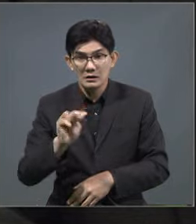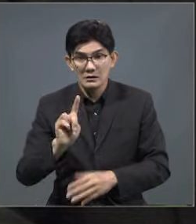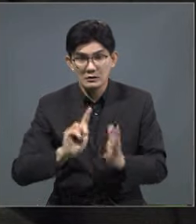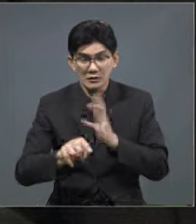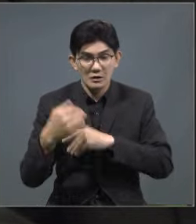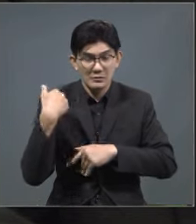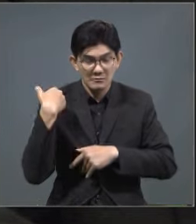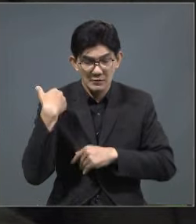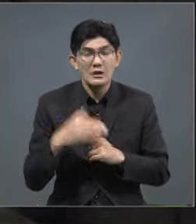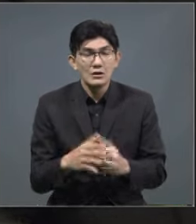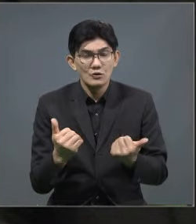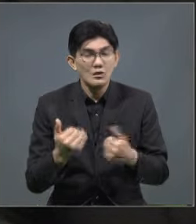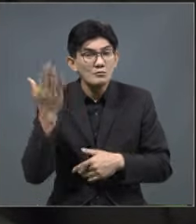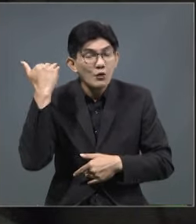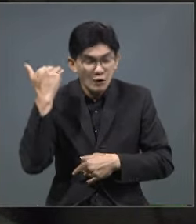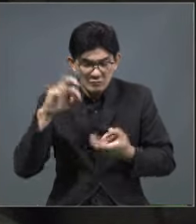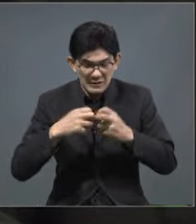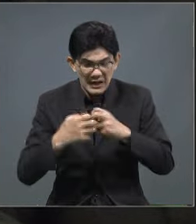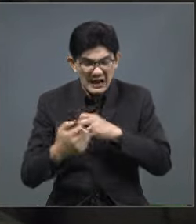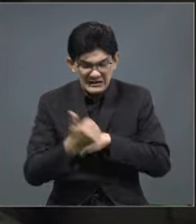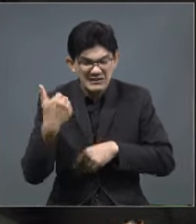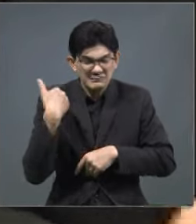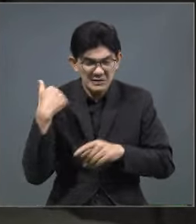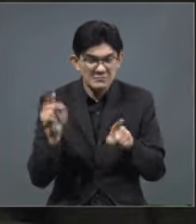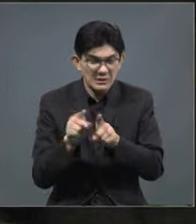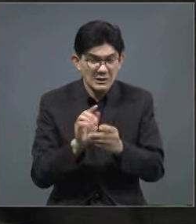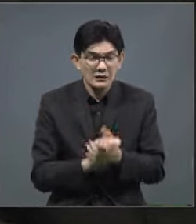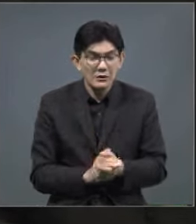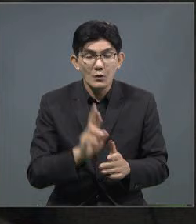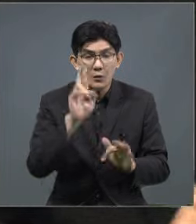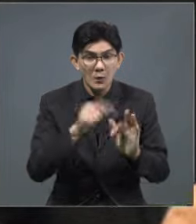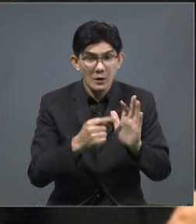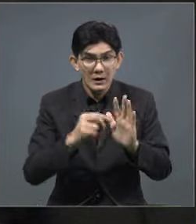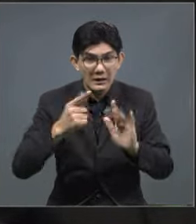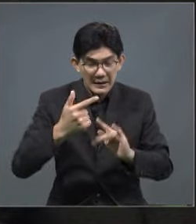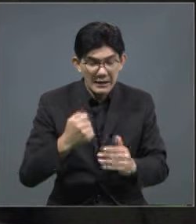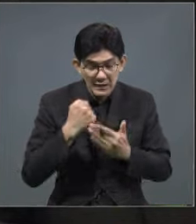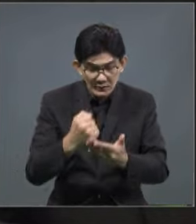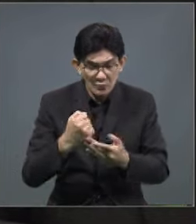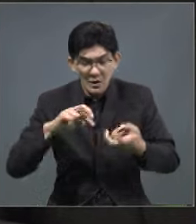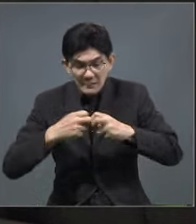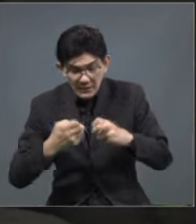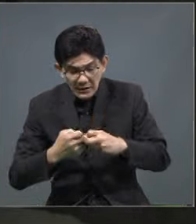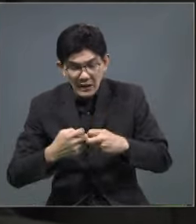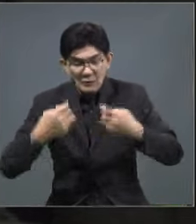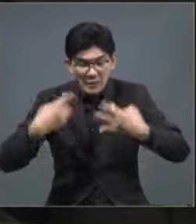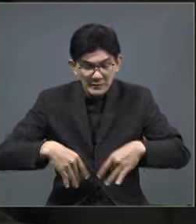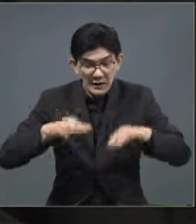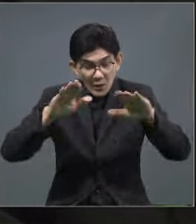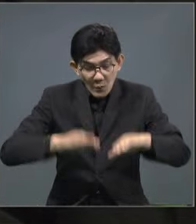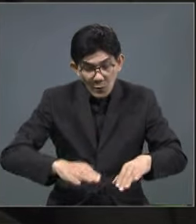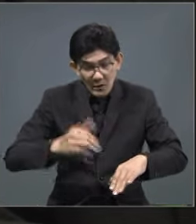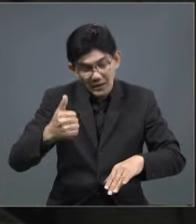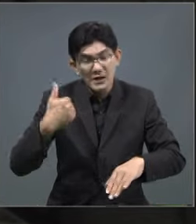หกรณ์อื่นๆที่มีปัญหาก่อนหน้านี้นะครับซึ่งถ้าเกิดว่ามีร่างตัวนี้ออกมาเนี่ยมันก็จะช่วยลดความเสี่ยงในการดำเนินงาน